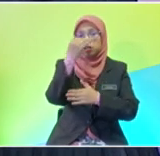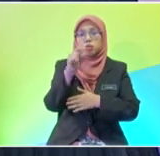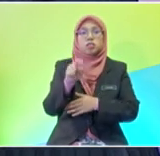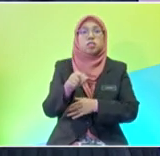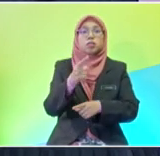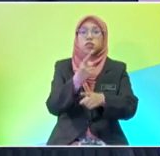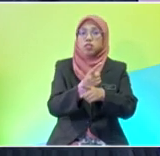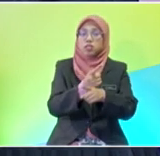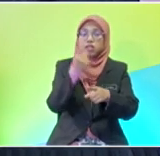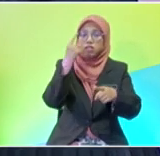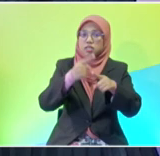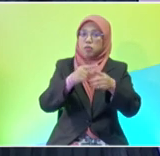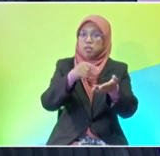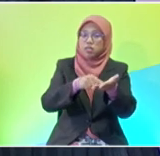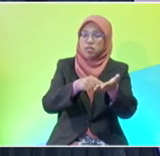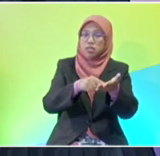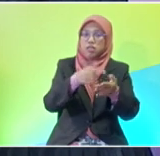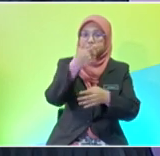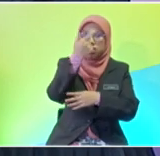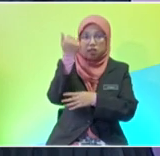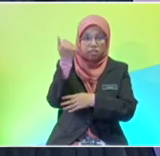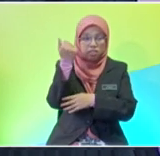keselamatan yang mengandung keuangan